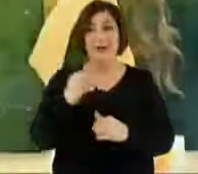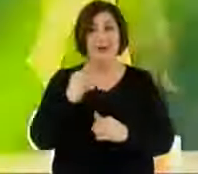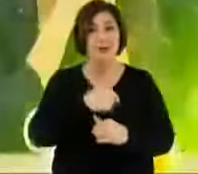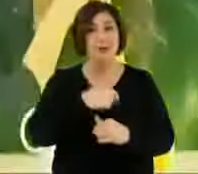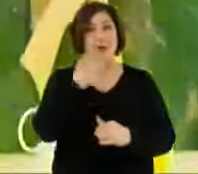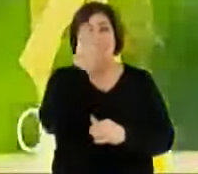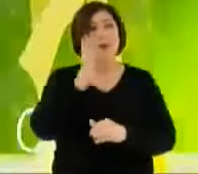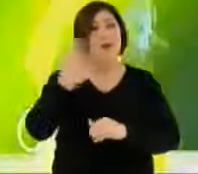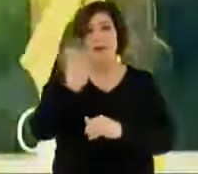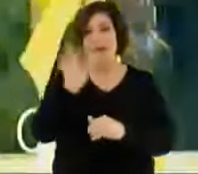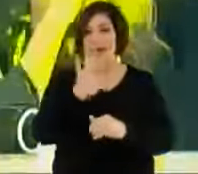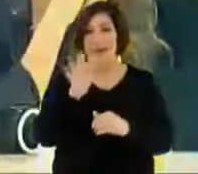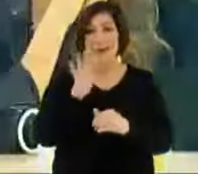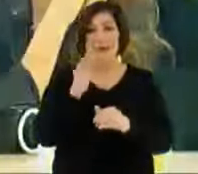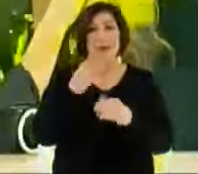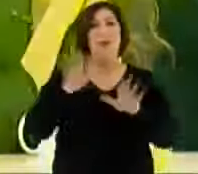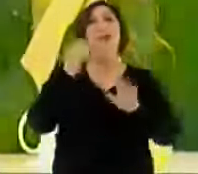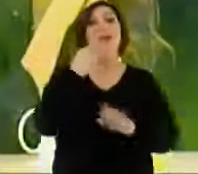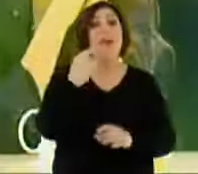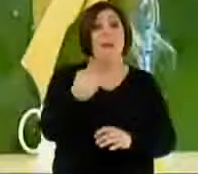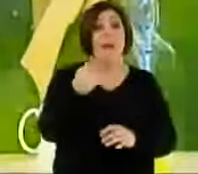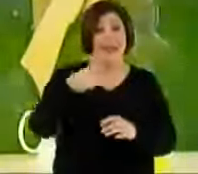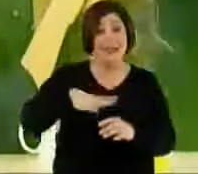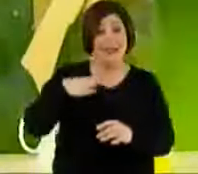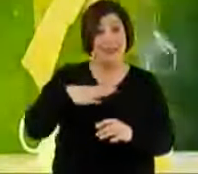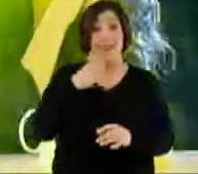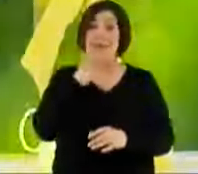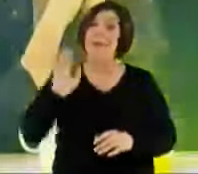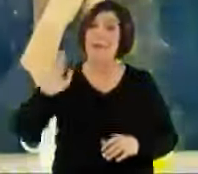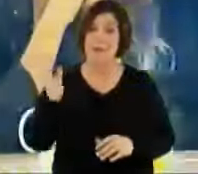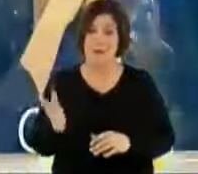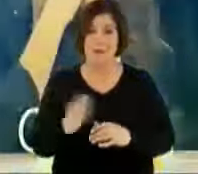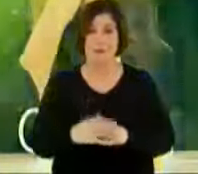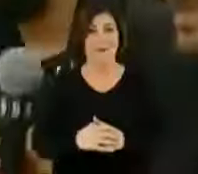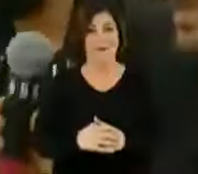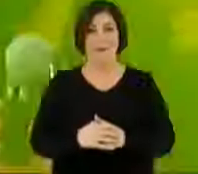Günümden ayrıldım demek hiç bilmedim.